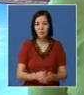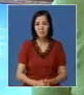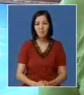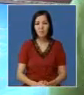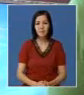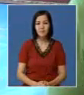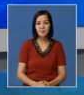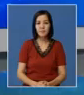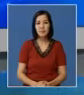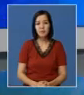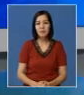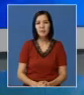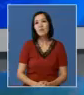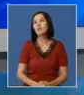болашақта.